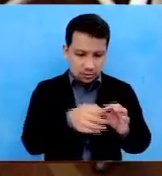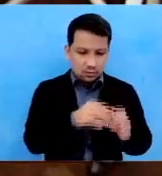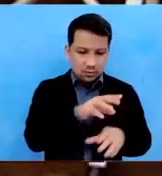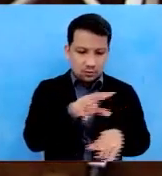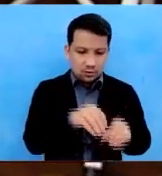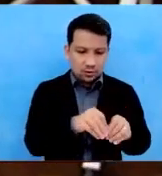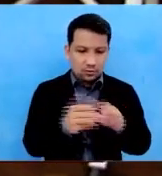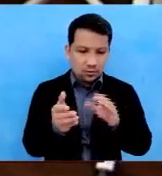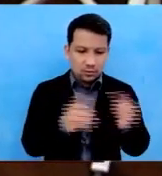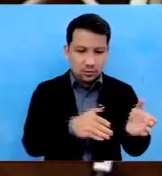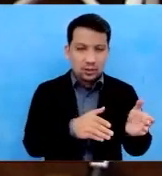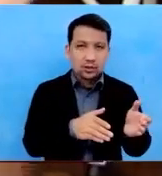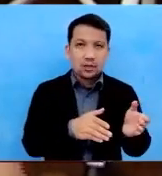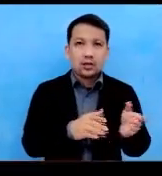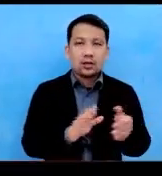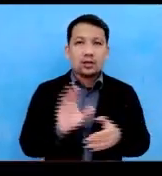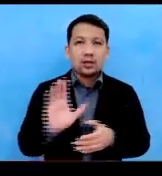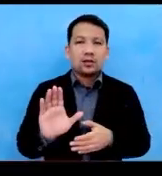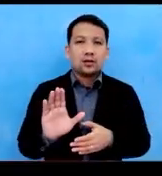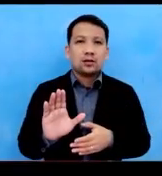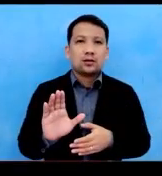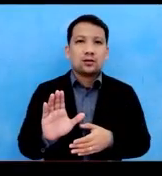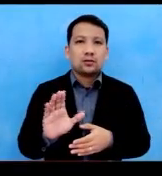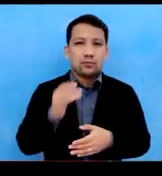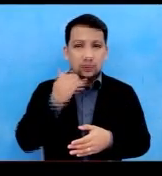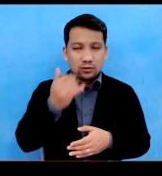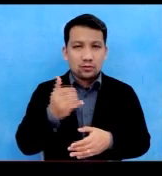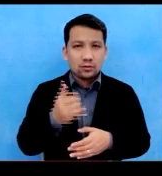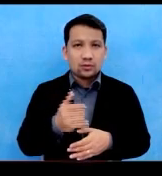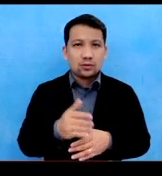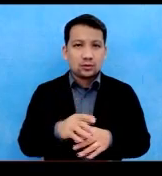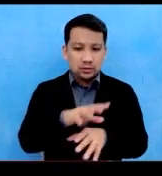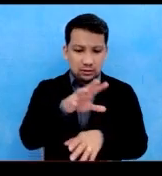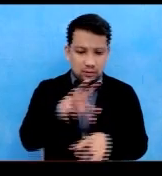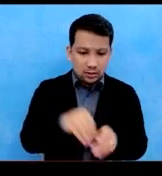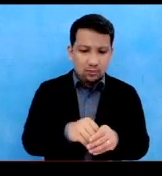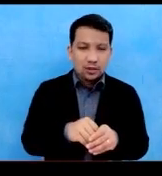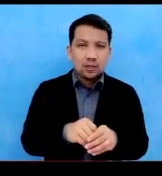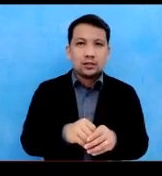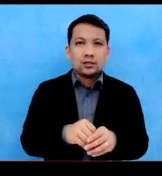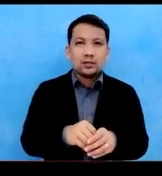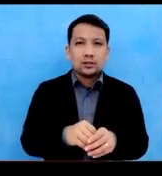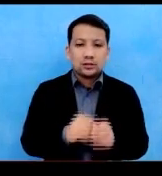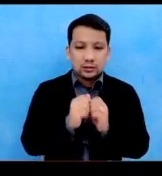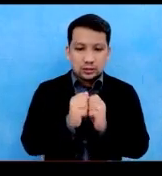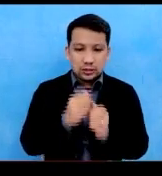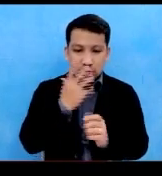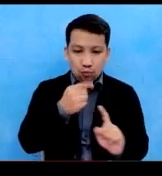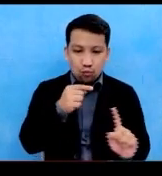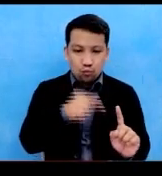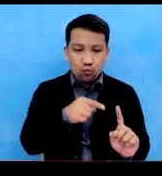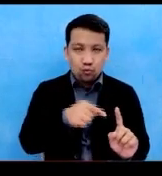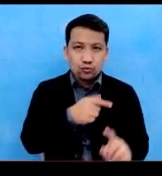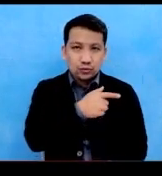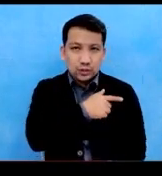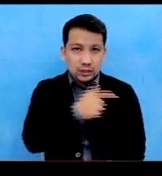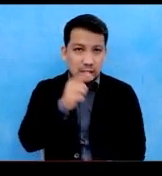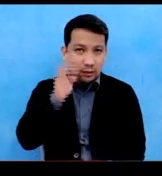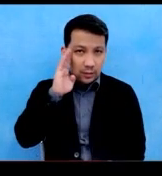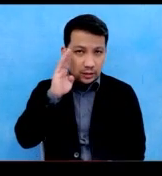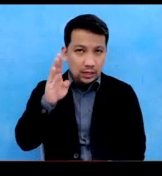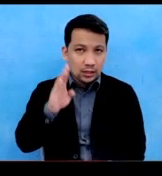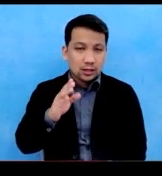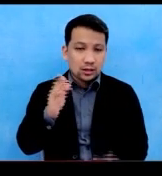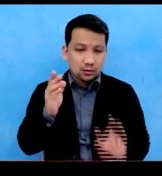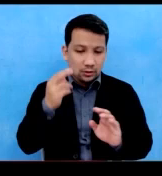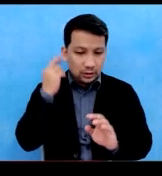ng komentarista. Involved si General Bantag sa pagkamatay nito si Lapid. Kasali si General Bantag. Ngayon